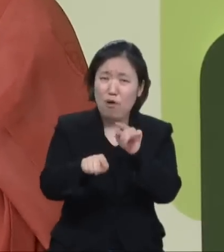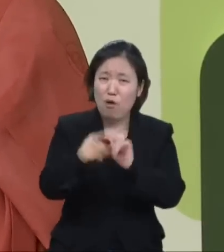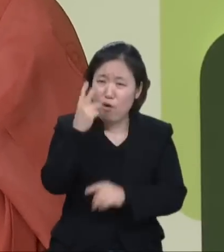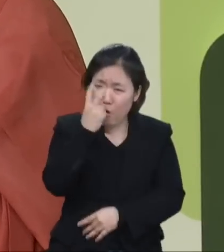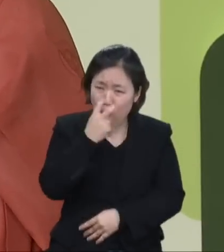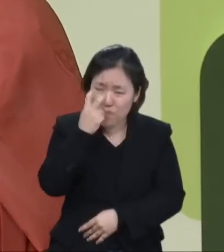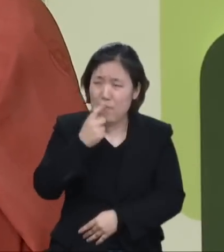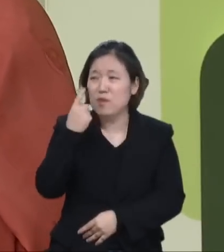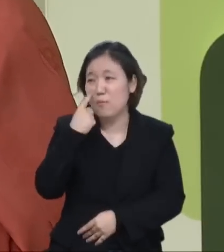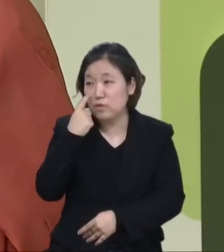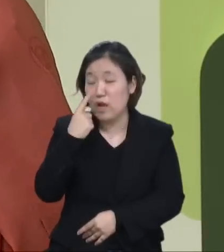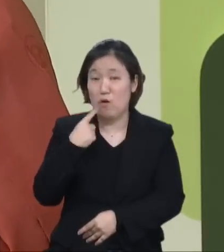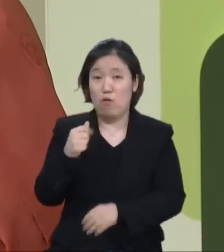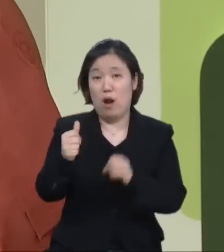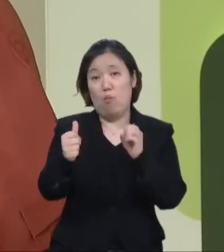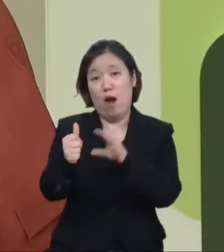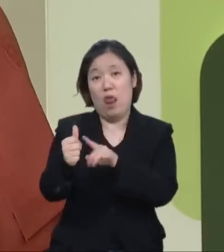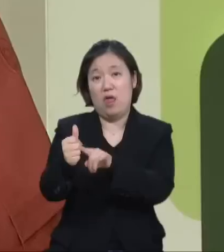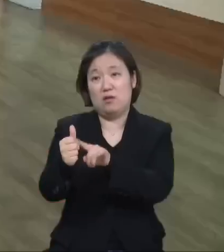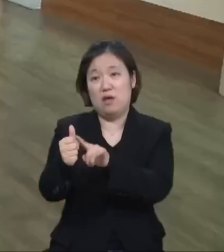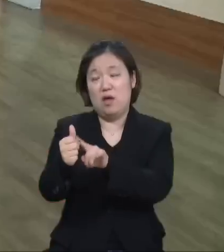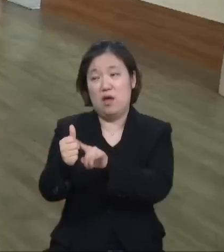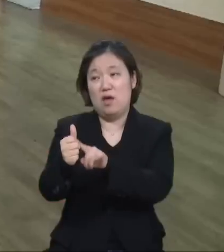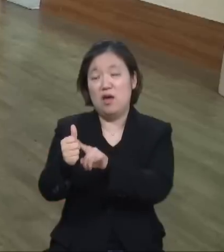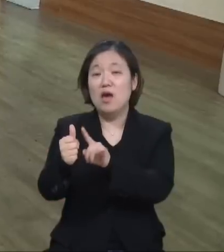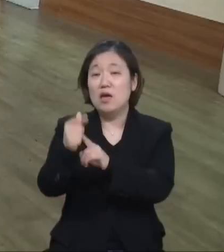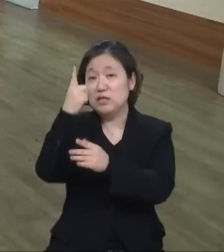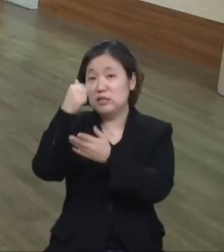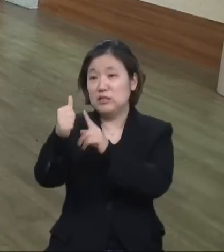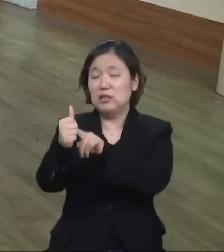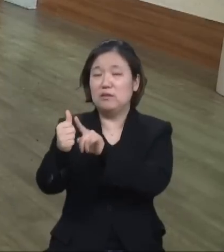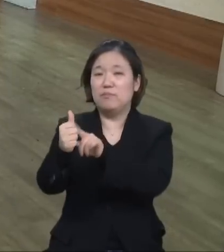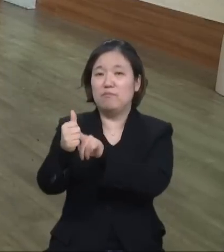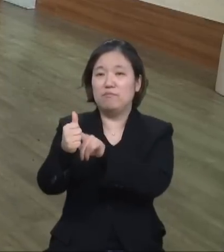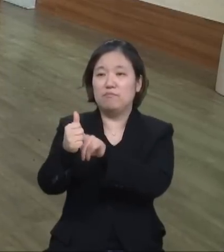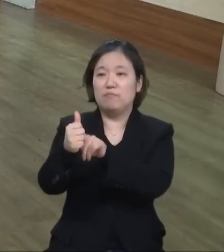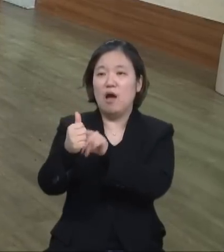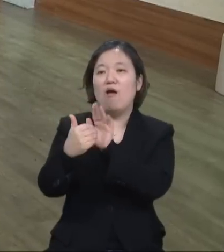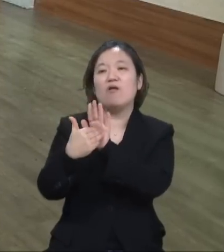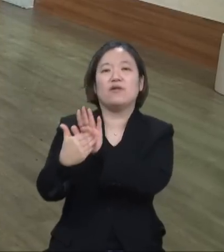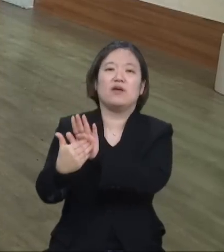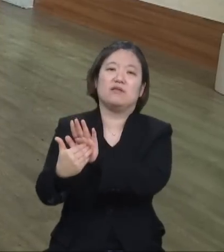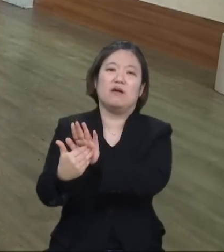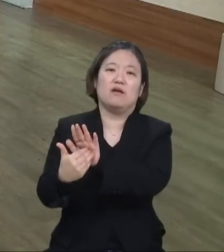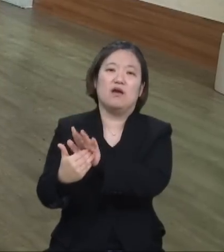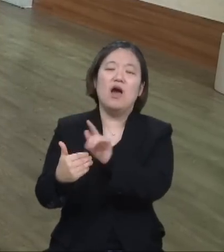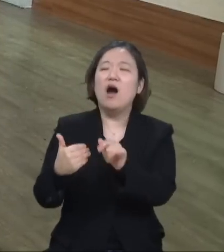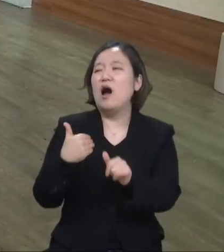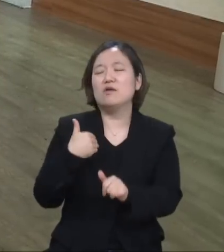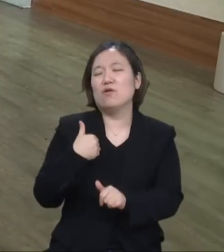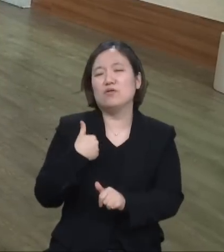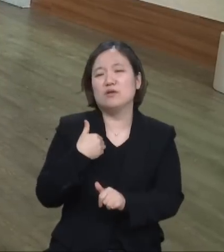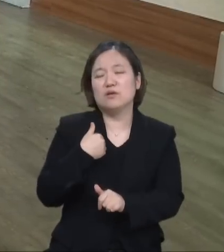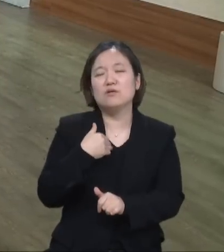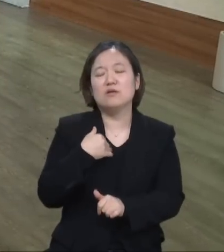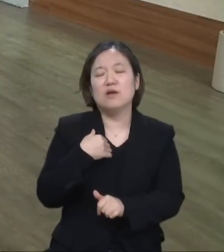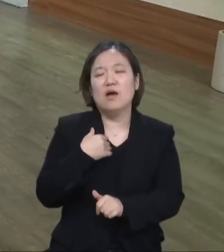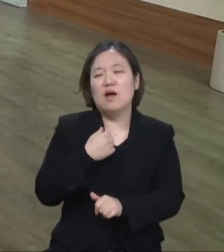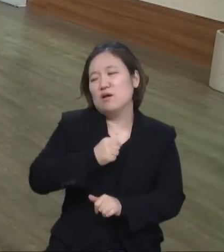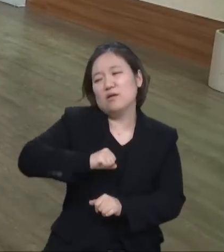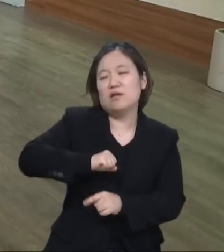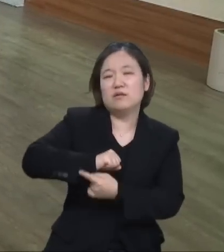하는데 인원스님이 처음에 거절을 했대요 저는 오로지 극락세계 왕생하기 위해서 염불하고 있습니다